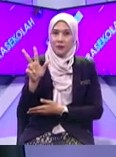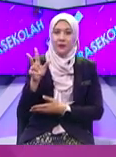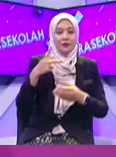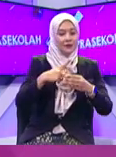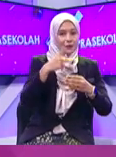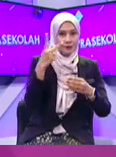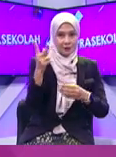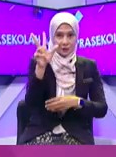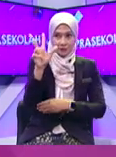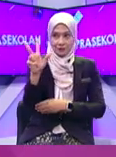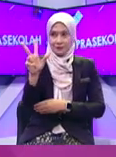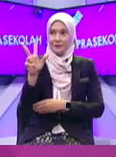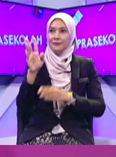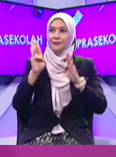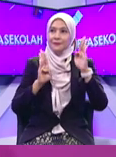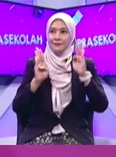keluarkan tv